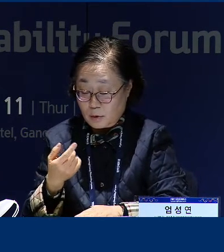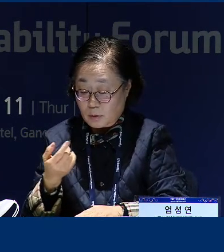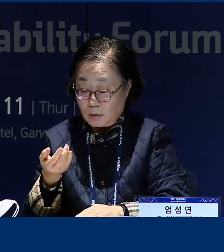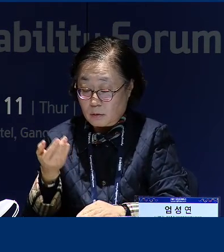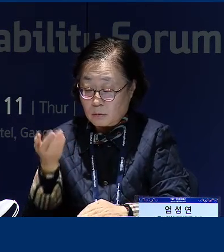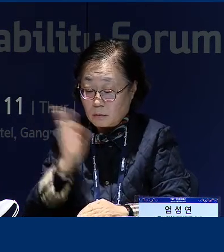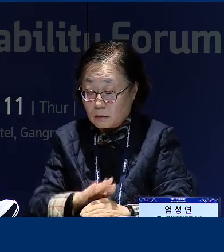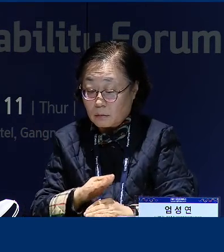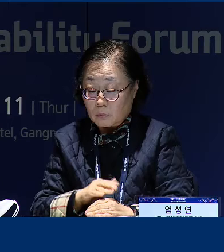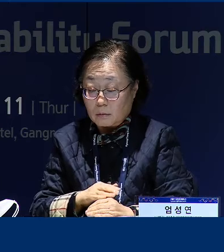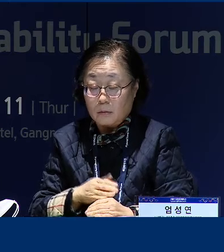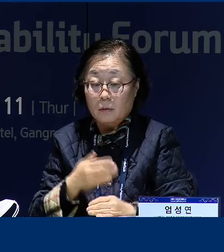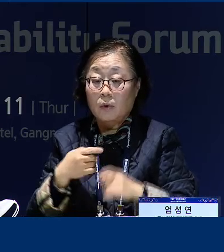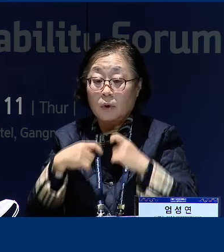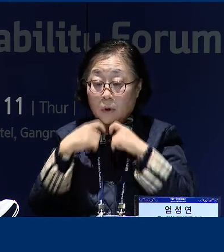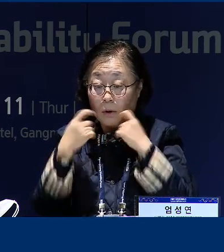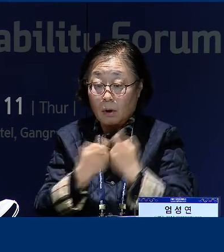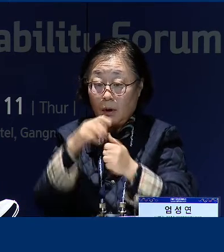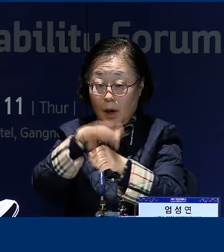자가격리를 하면